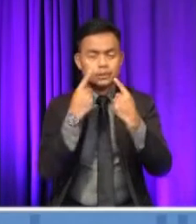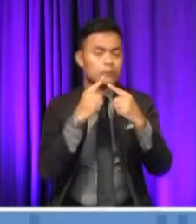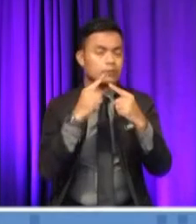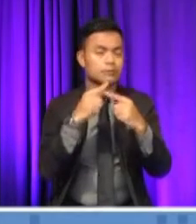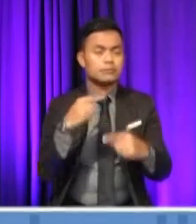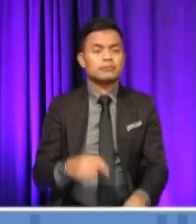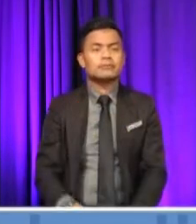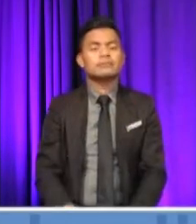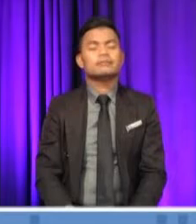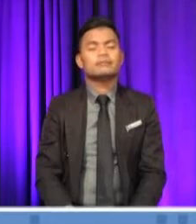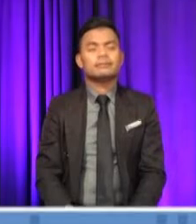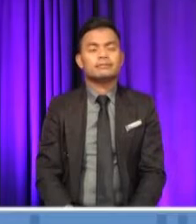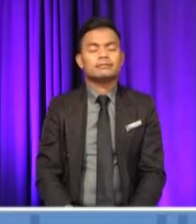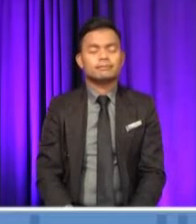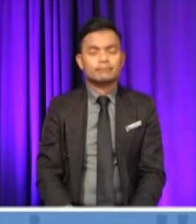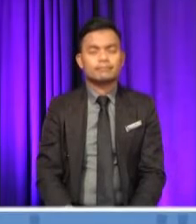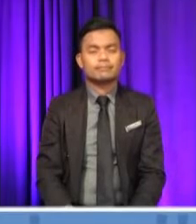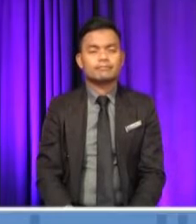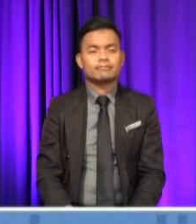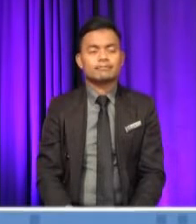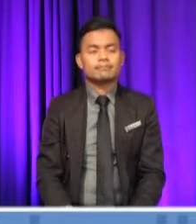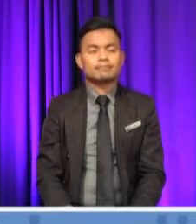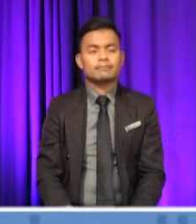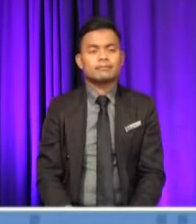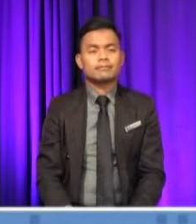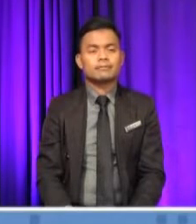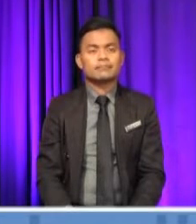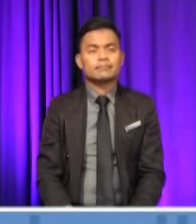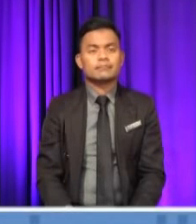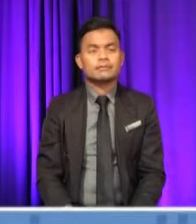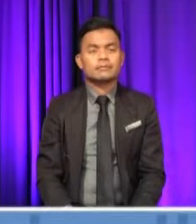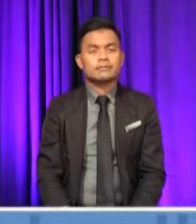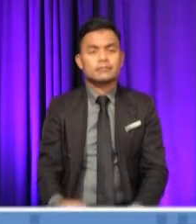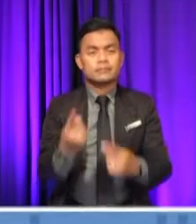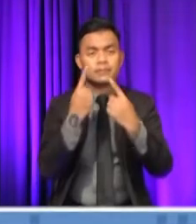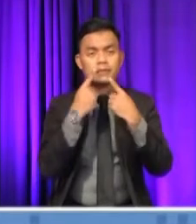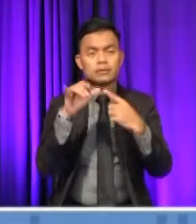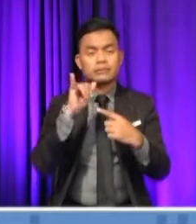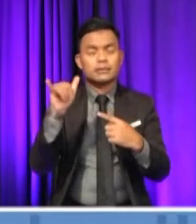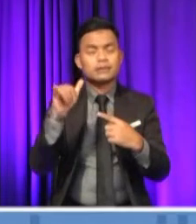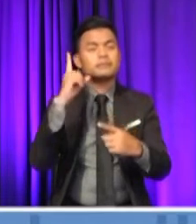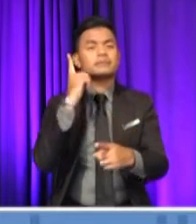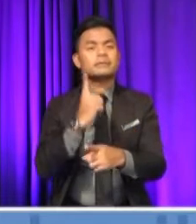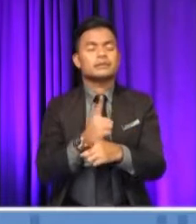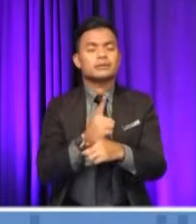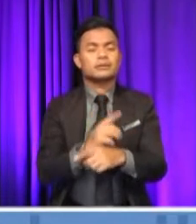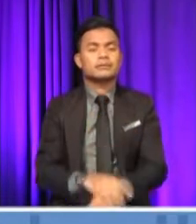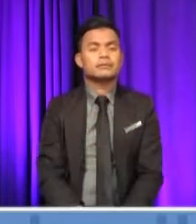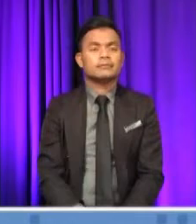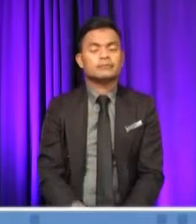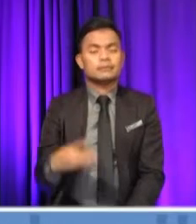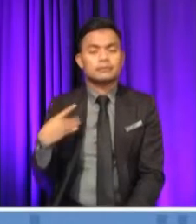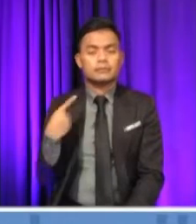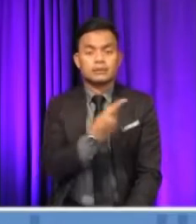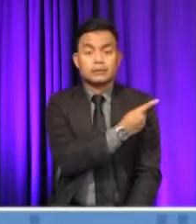salah? Okey, Khairi Farhan. Betul tak? Jawapannya betul. Betul tak ya? Kita